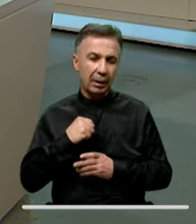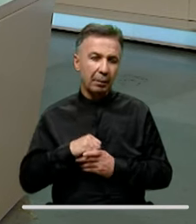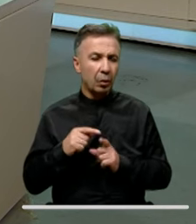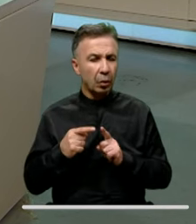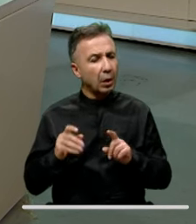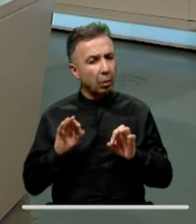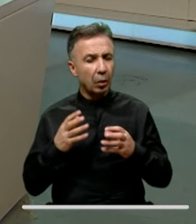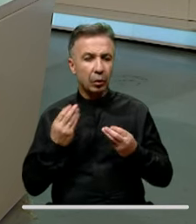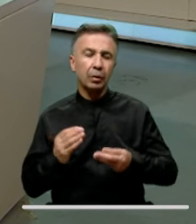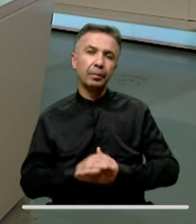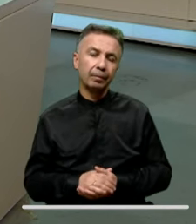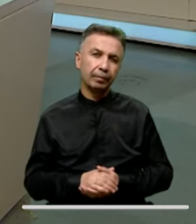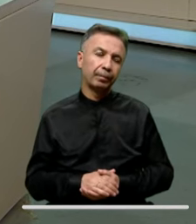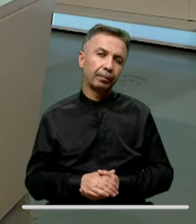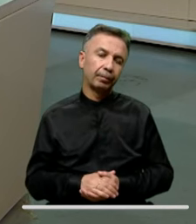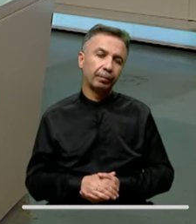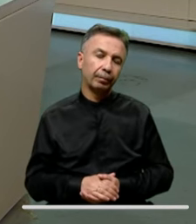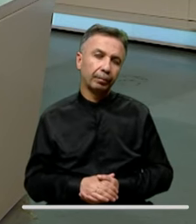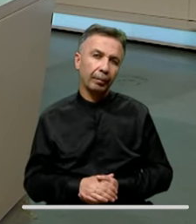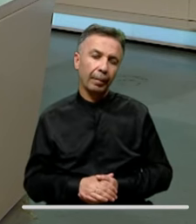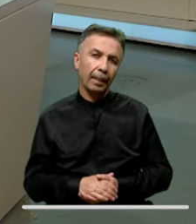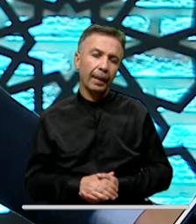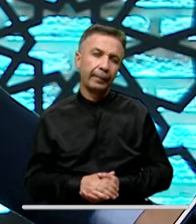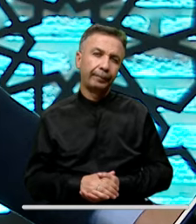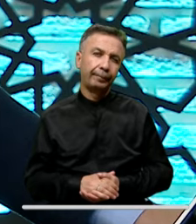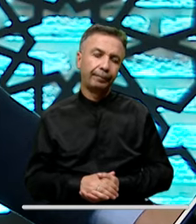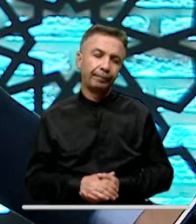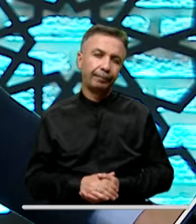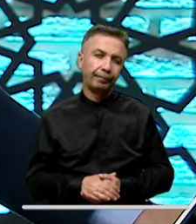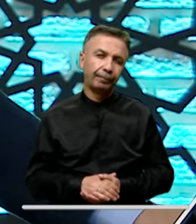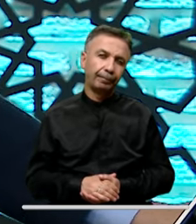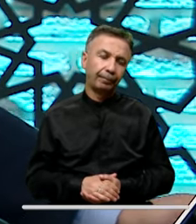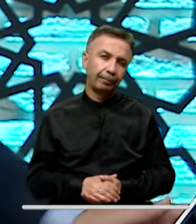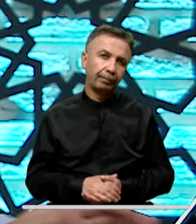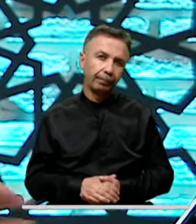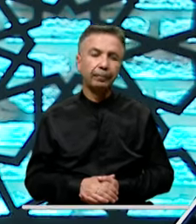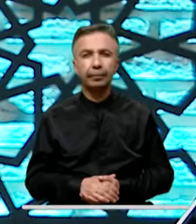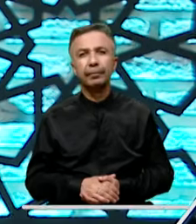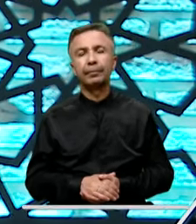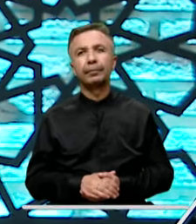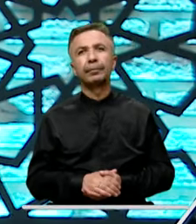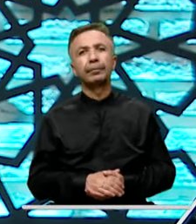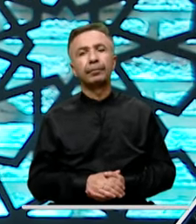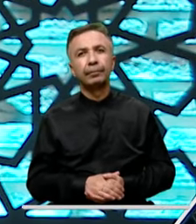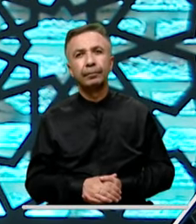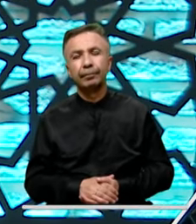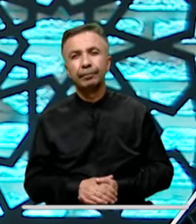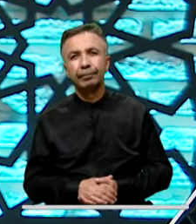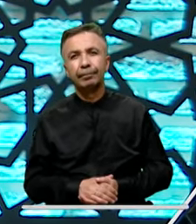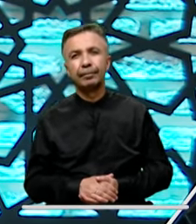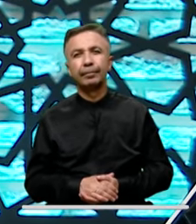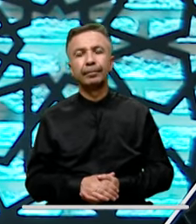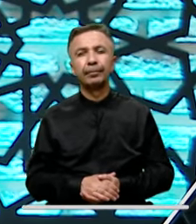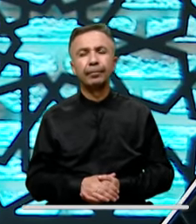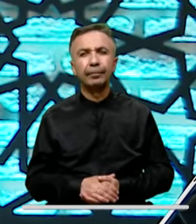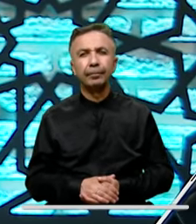süreç böyle işledi. Peki, ama, anladım. Soralım Ümit Bey, bakalım hocam ne diyecek. Teşekkür ediyoruz, Mersin'e çok selam ederiz efendim. Dua bekleriz sizden de,